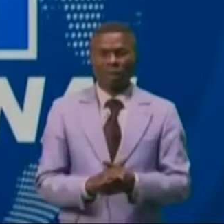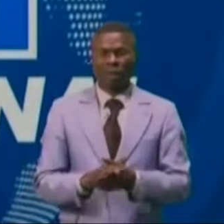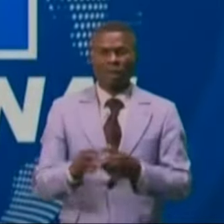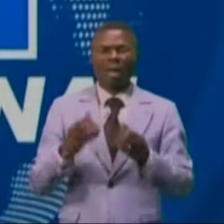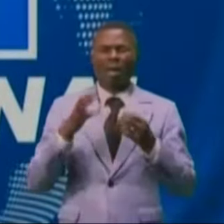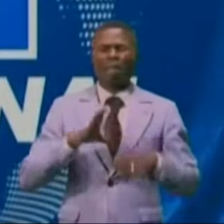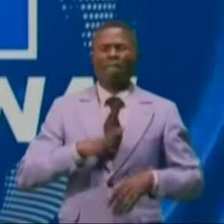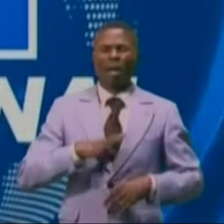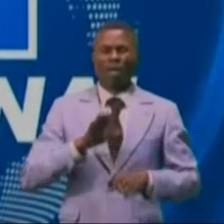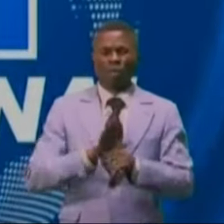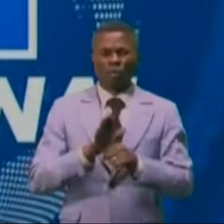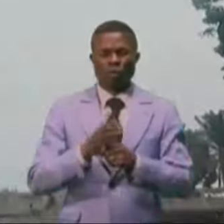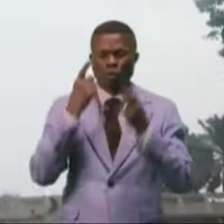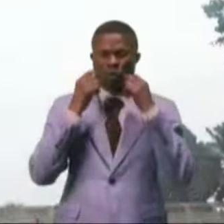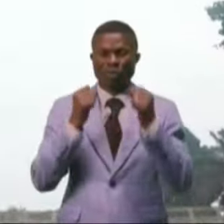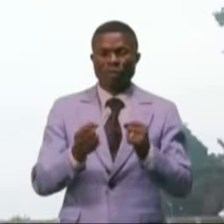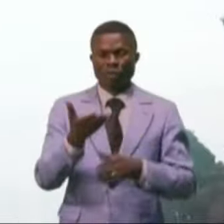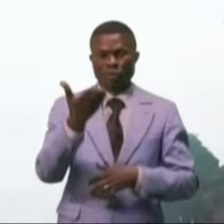d'émotions. Regardez.